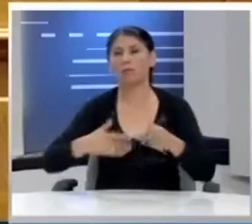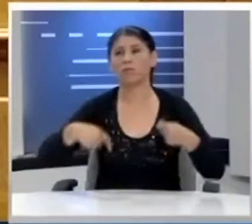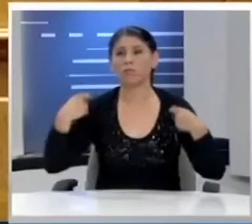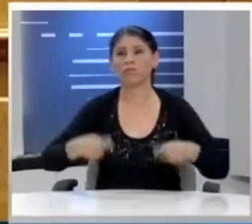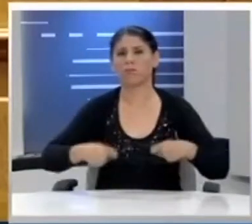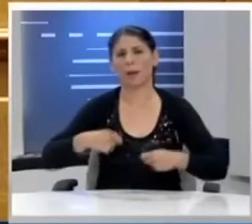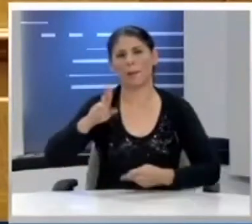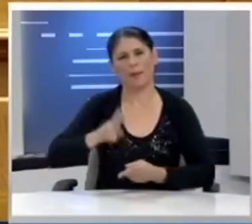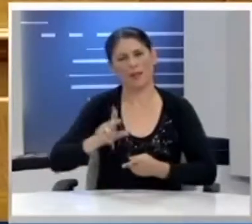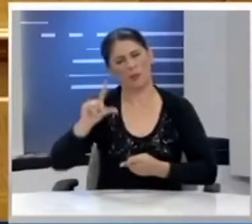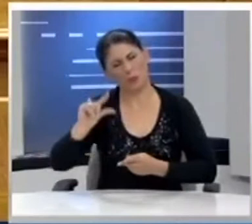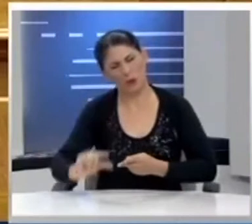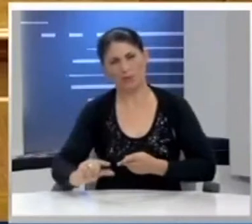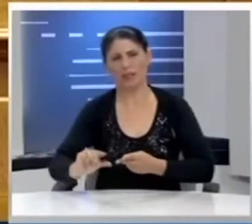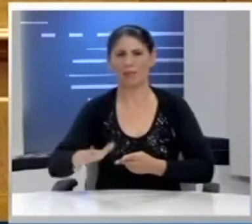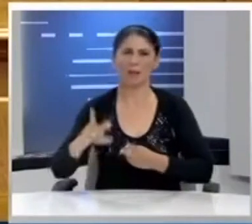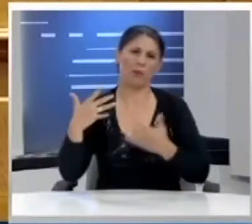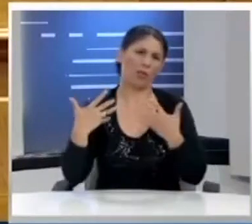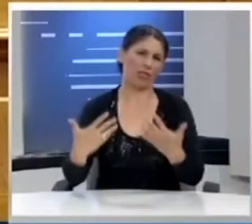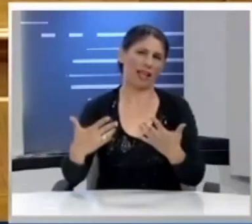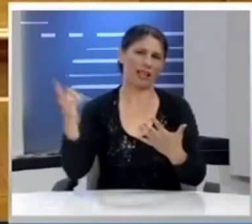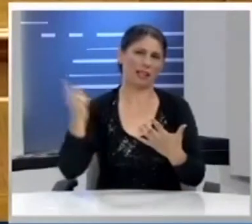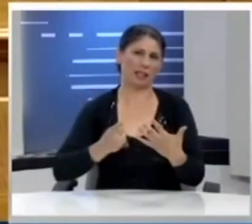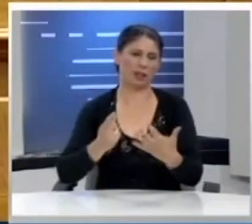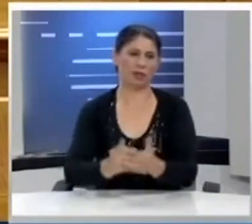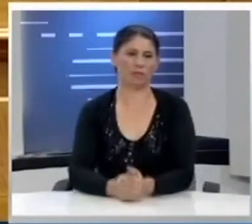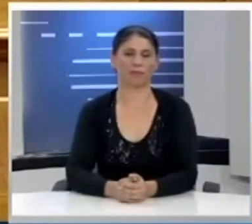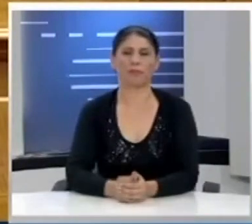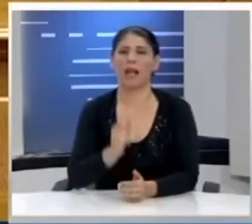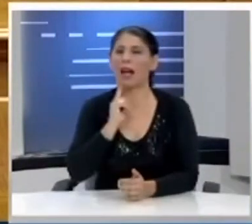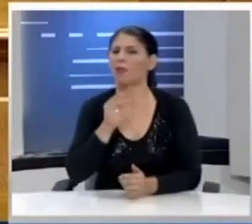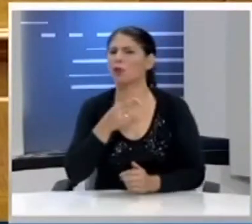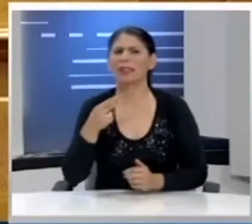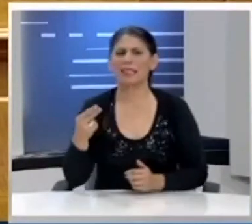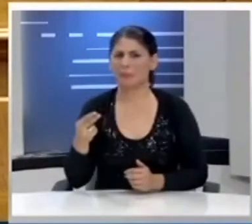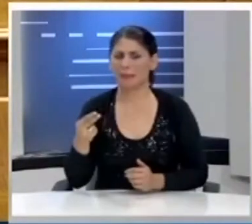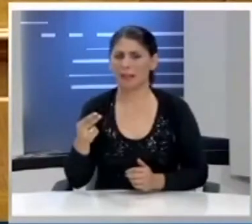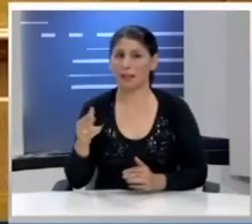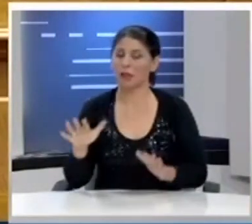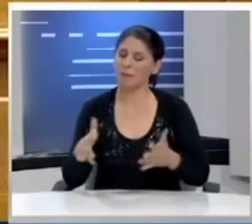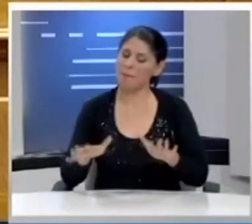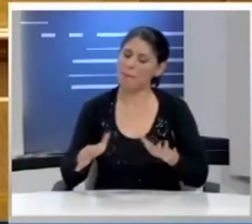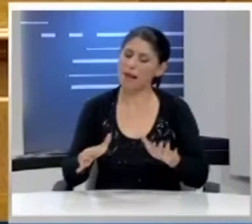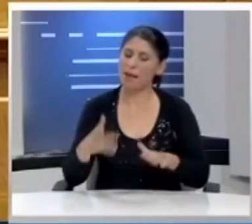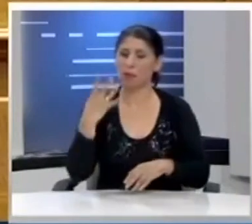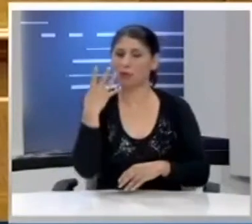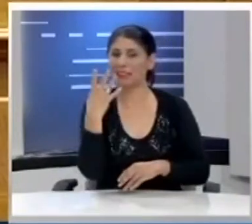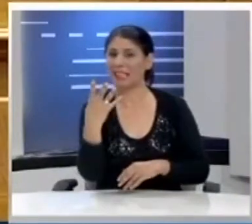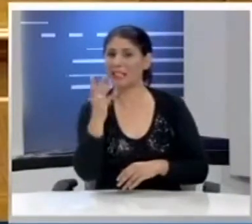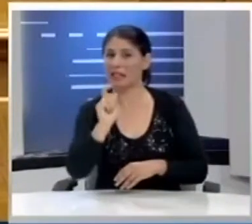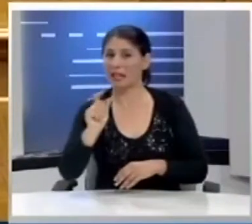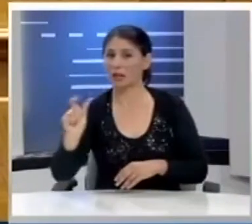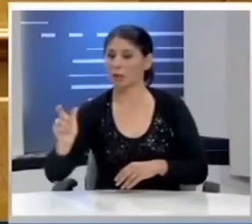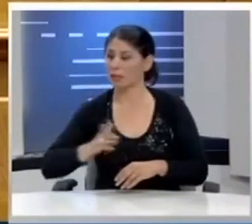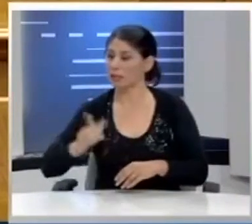μείωση είναι μικρότερη, είναι της τάξης του 10%. Αυτό σημαίνει ότι περίπου 4